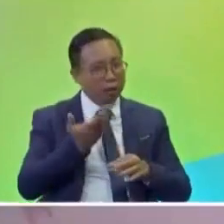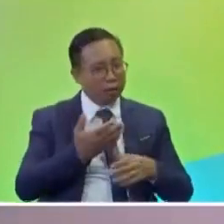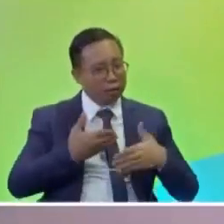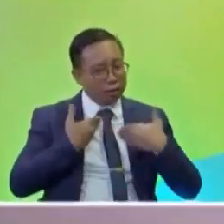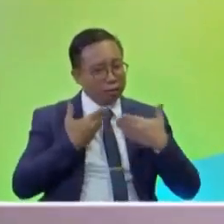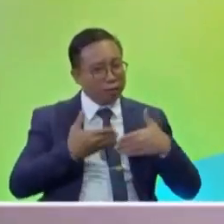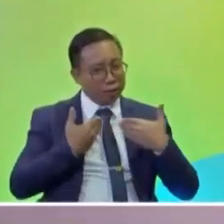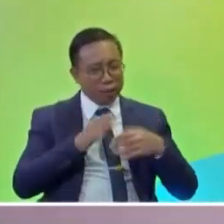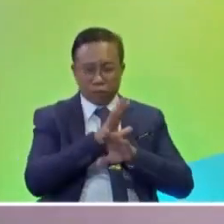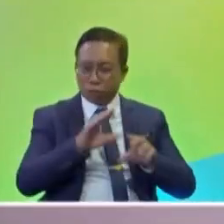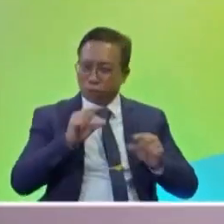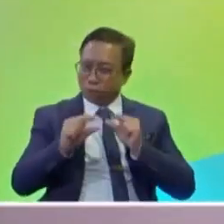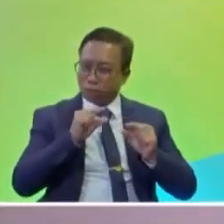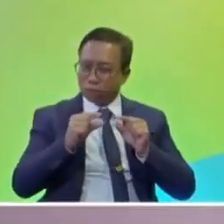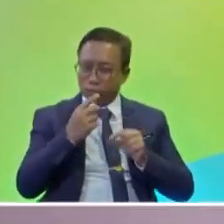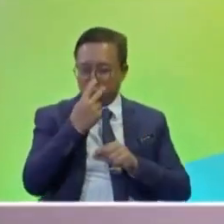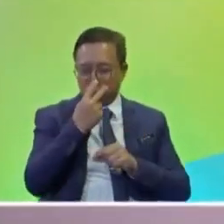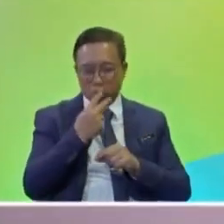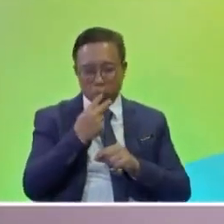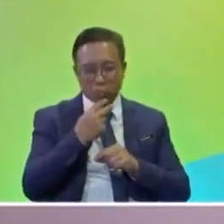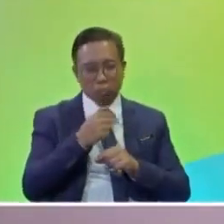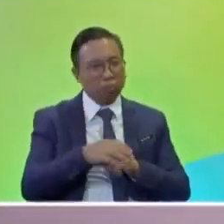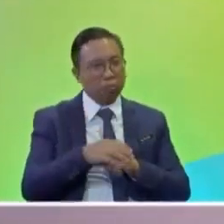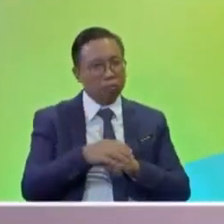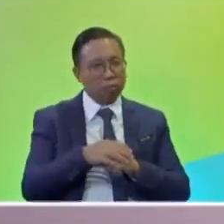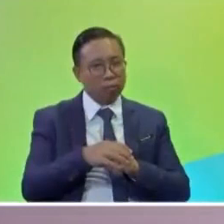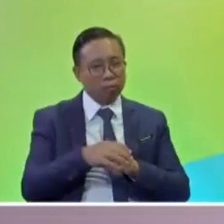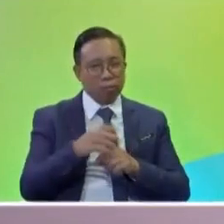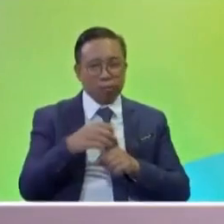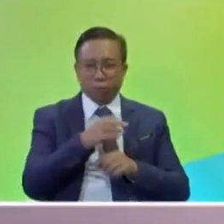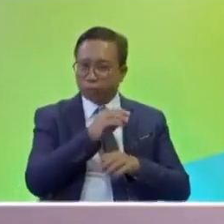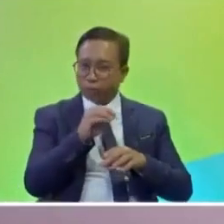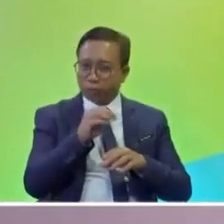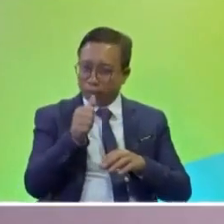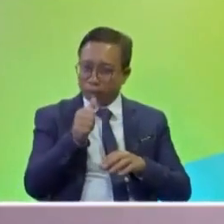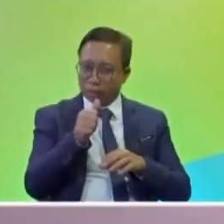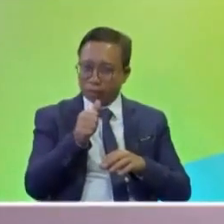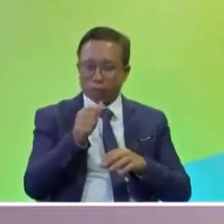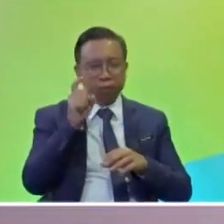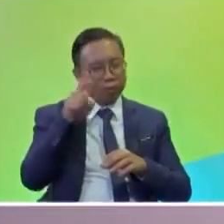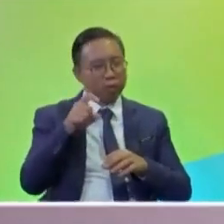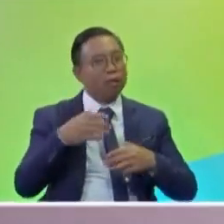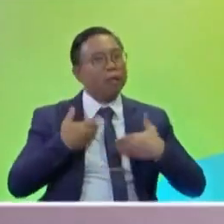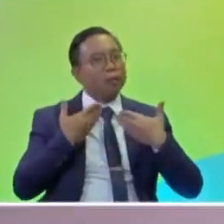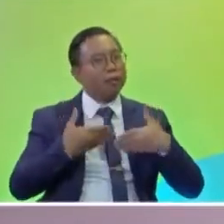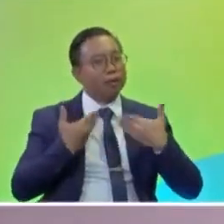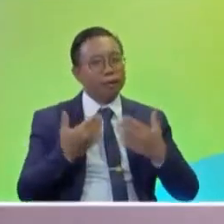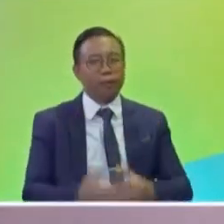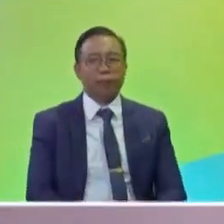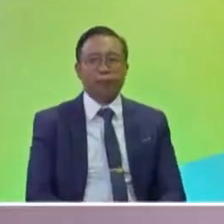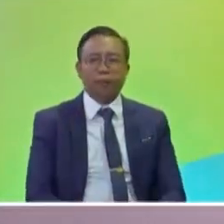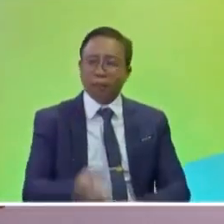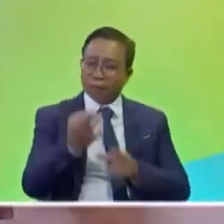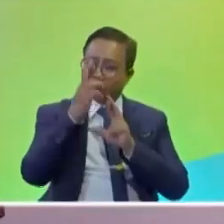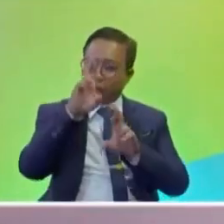gembira. Jangan bergerak masam muka. Walaupun kena marah dengan mak. Muzik kan dengan cikgu nyanyi kan mesti gembira. Okey? Okey,